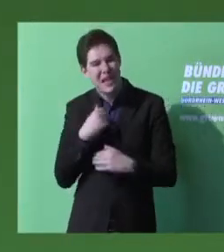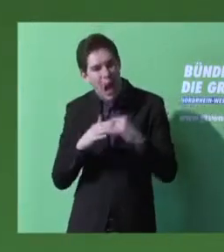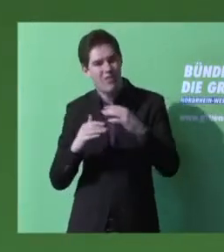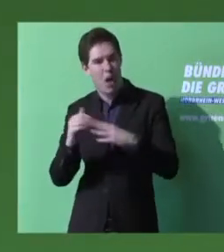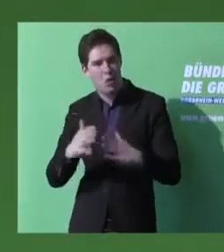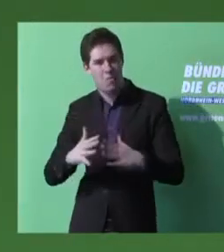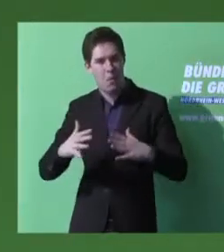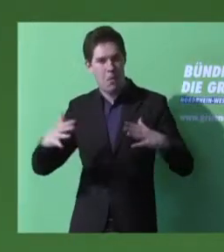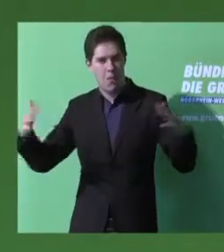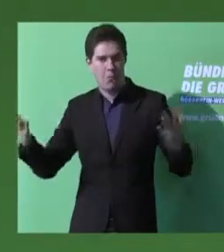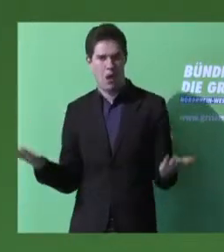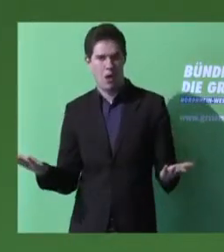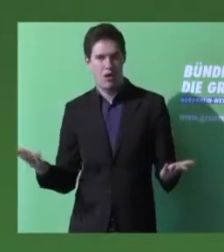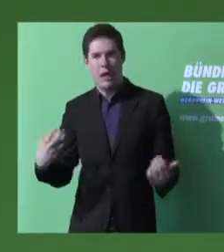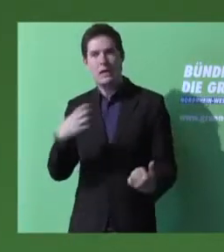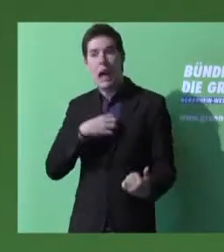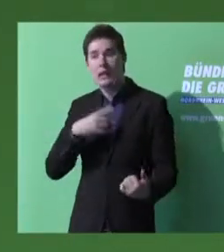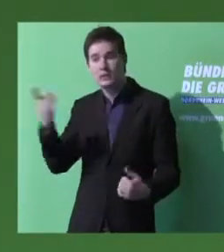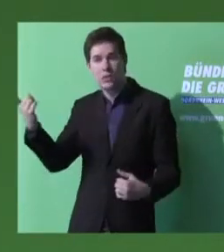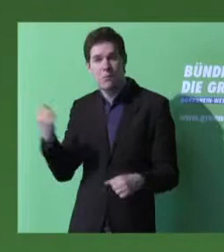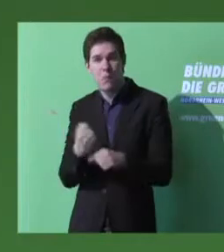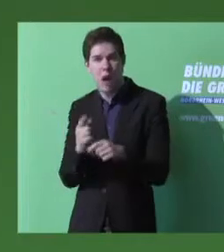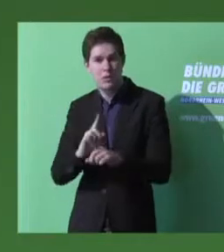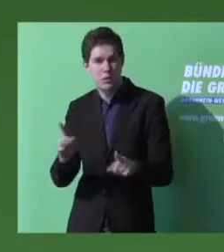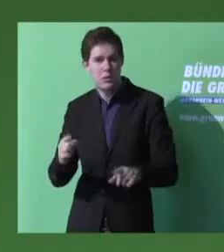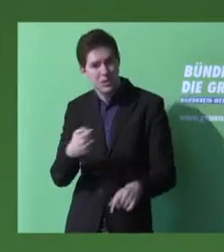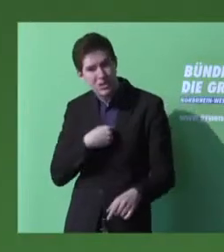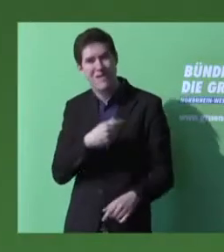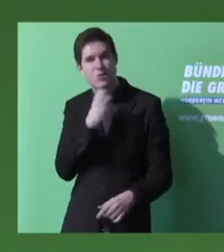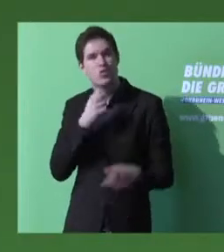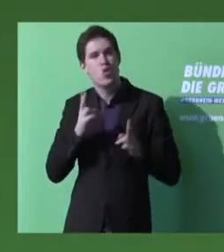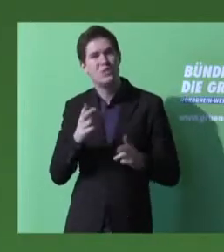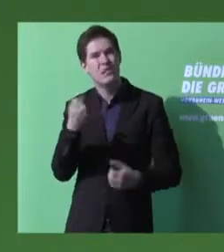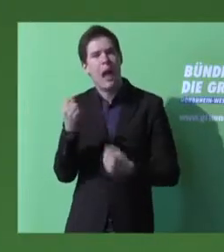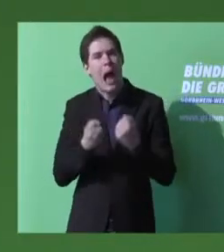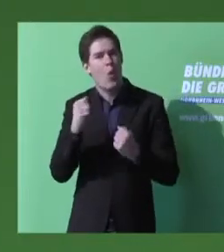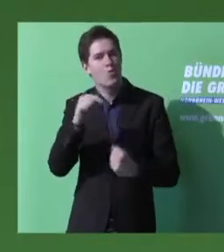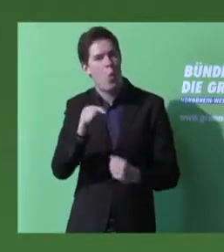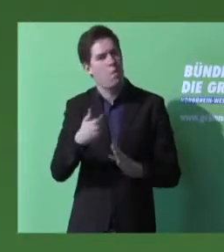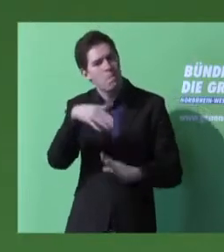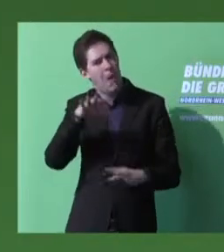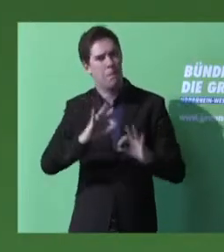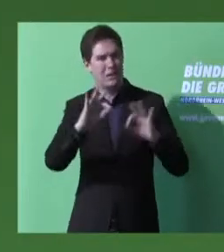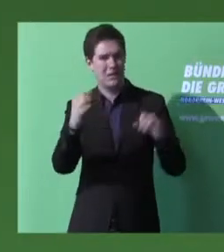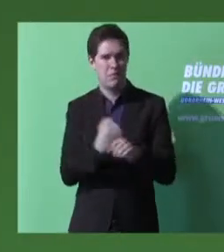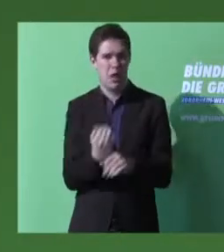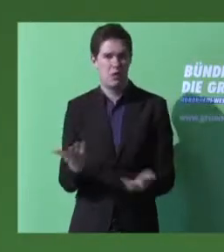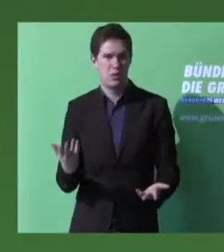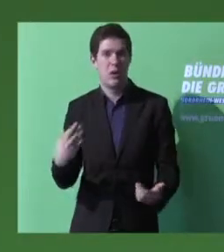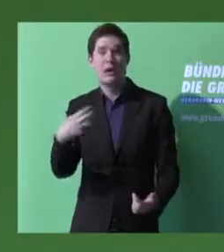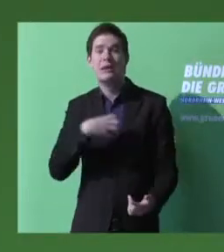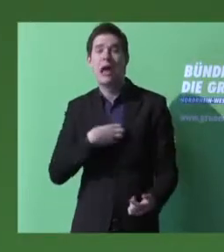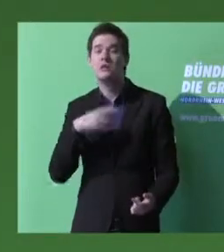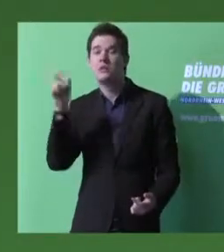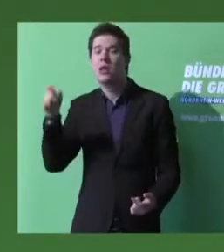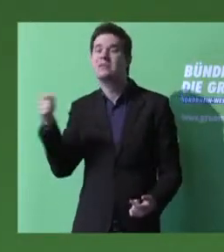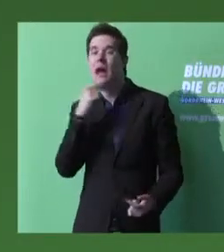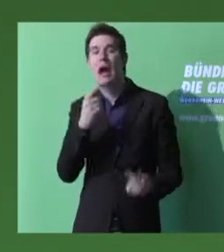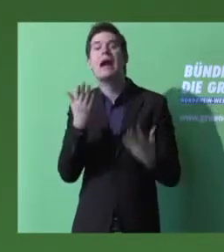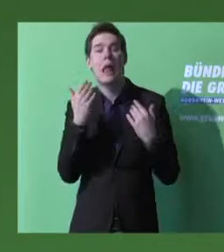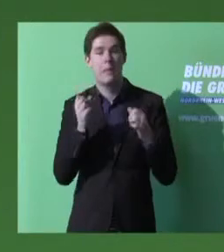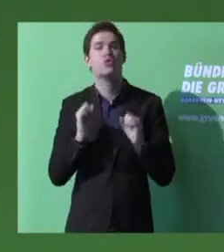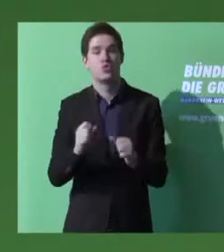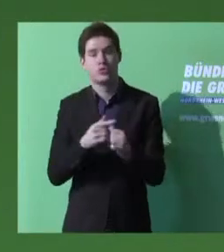als die Kanzlerin, für ehrgeizige Ziele bei den Autos kämpfen. Die Kanzlerin verspricht ja auf der anderen Seite Klimaschutz und auf der anderen